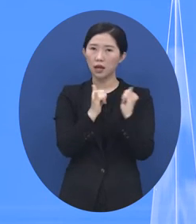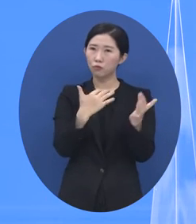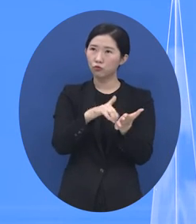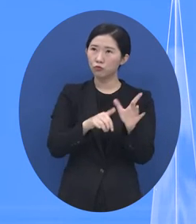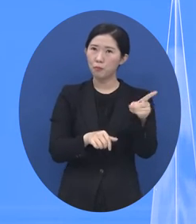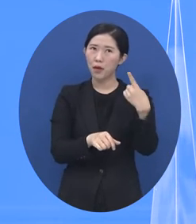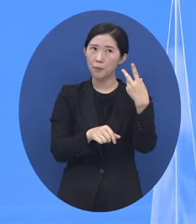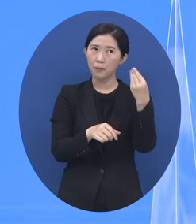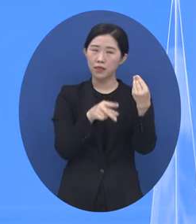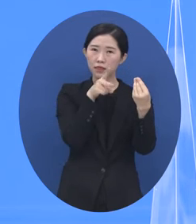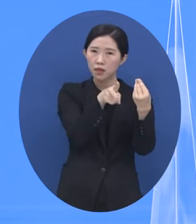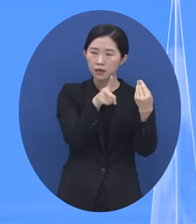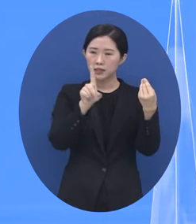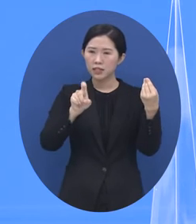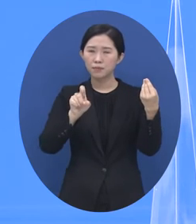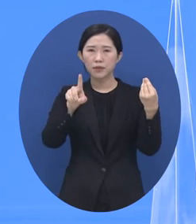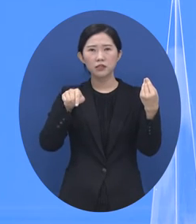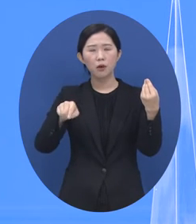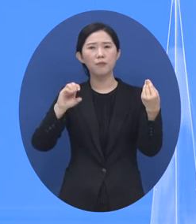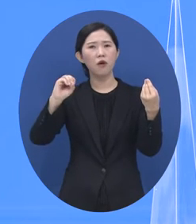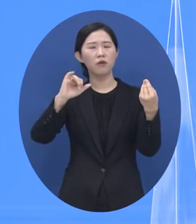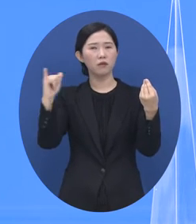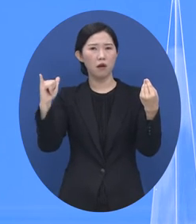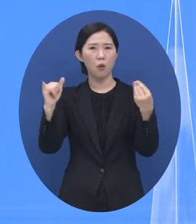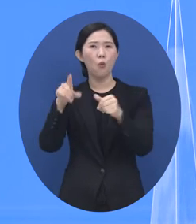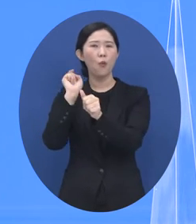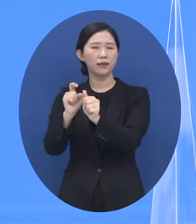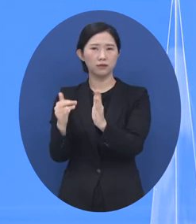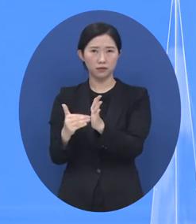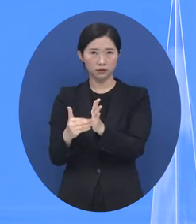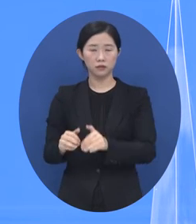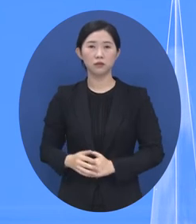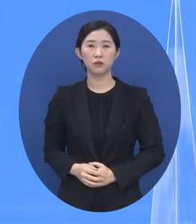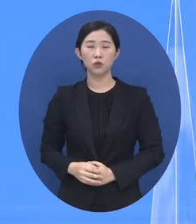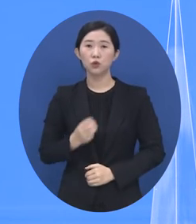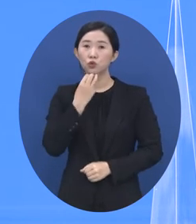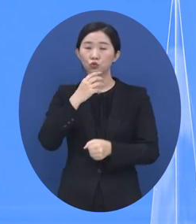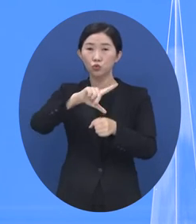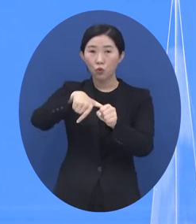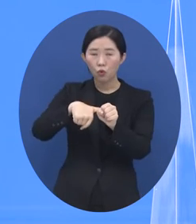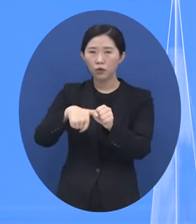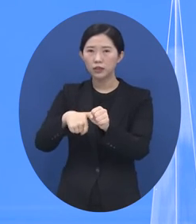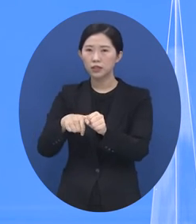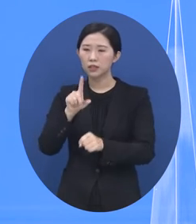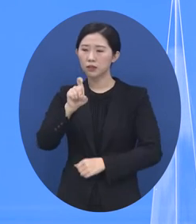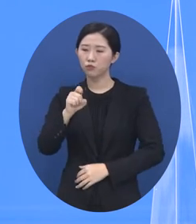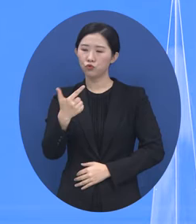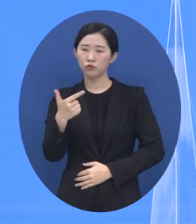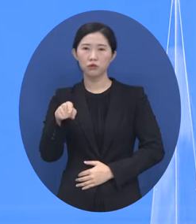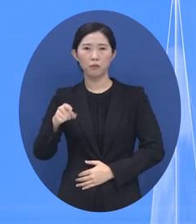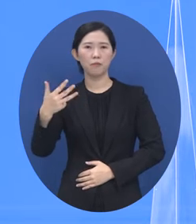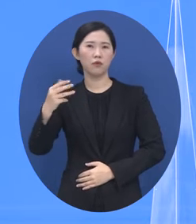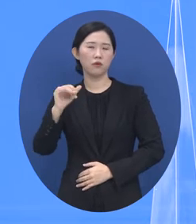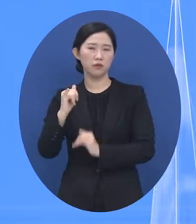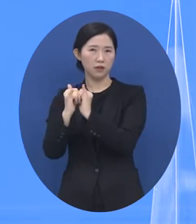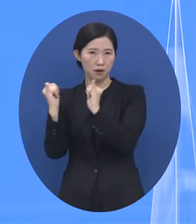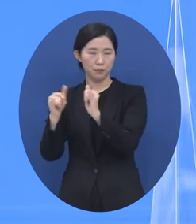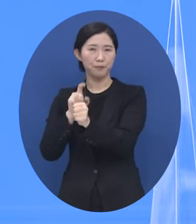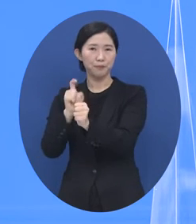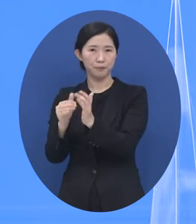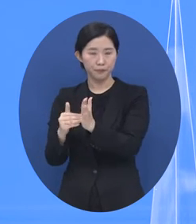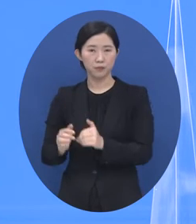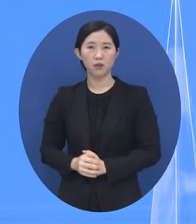명당 11.0명의 신규 감염자가 보고되었습니다. 수도권은 16.8명의 감염자가 보고되었고,